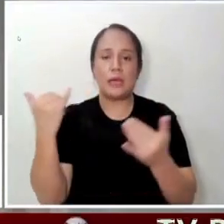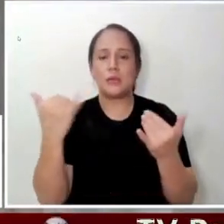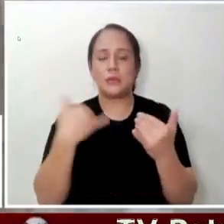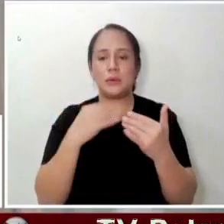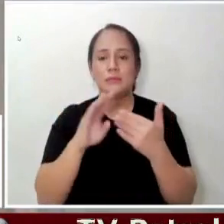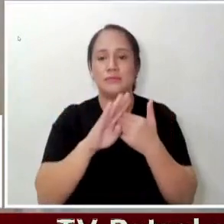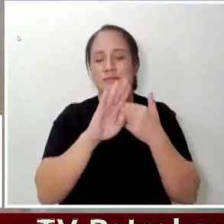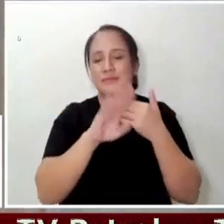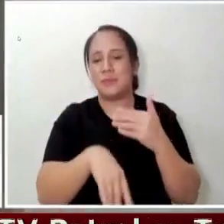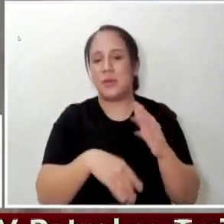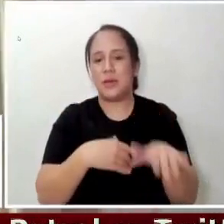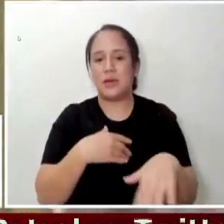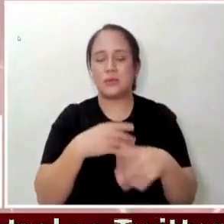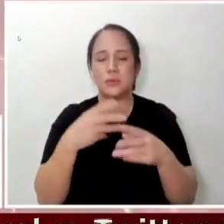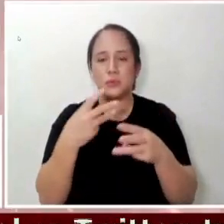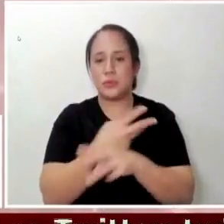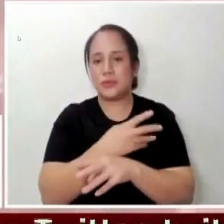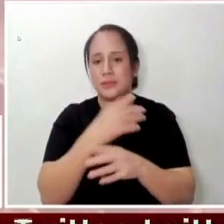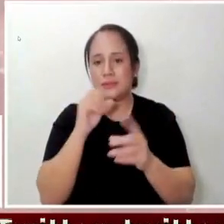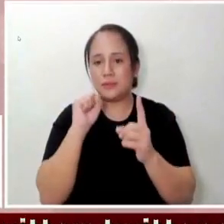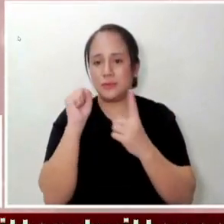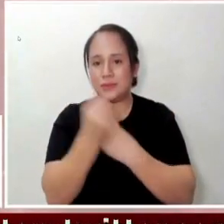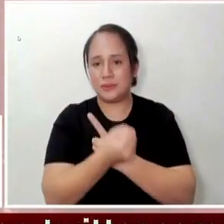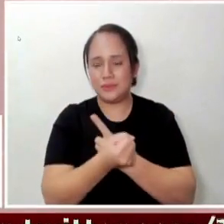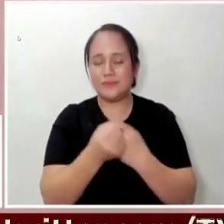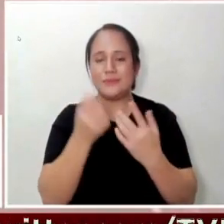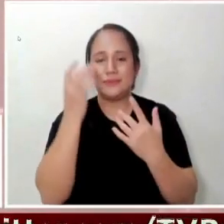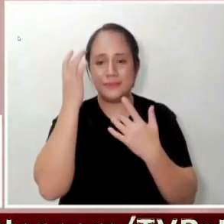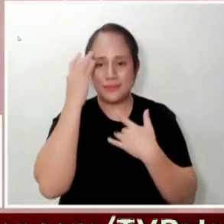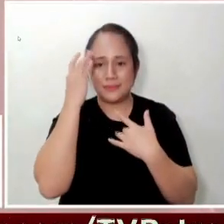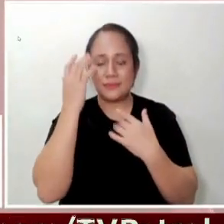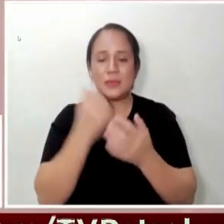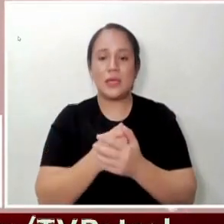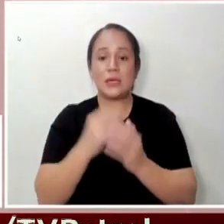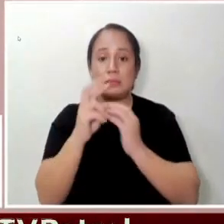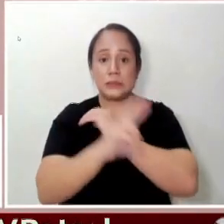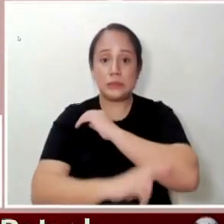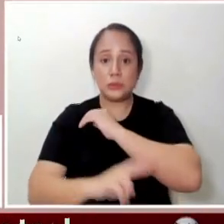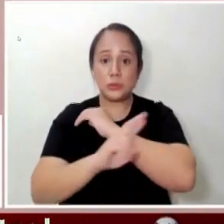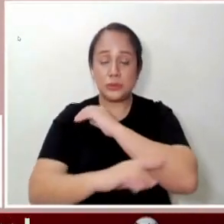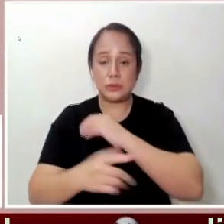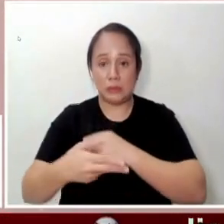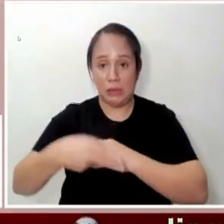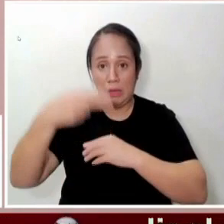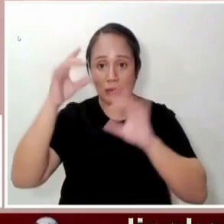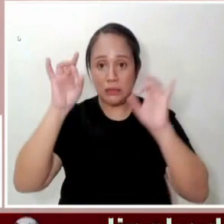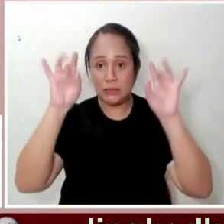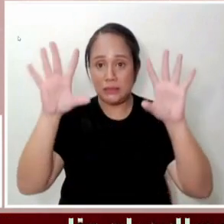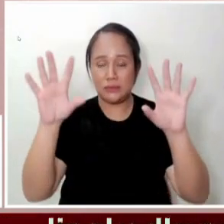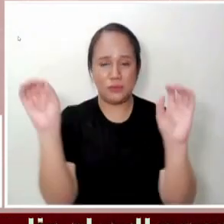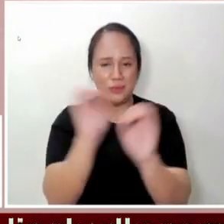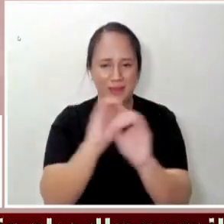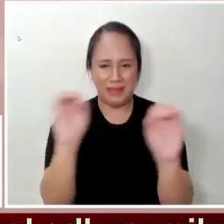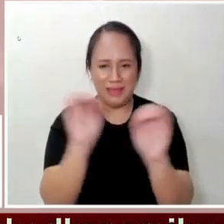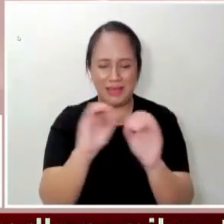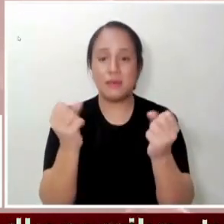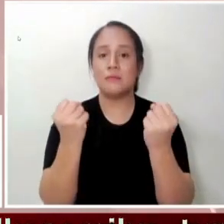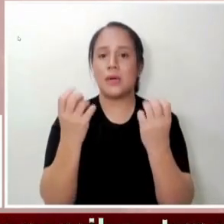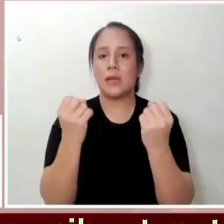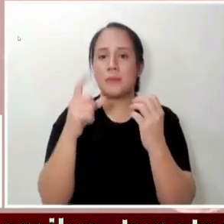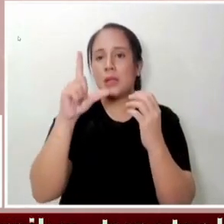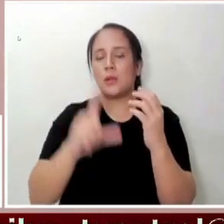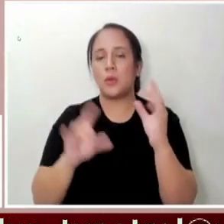gumaling ang mga may malalang uri ng sakit. Wala na rin rehiyon ang tinuturing na high risk. Katunayan, karamihan ay low risk